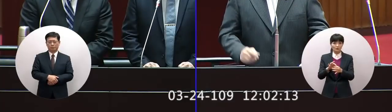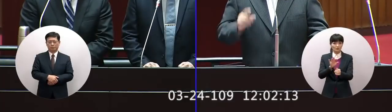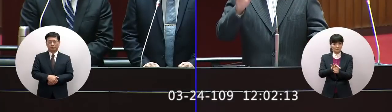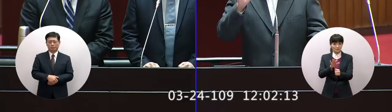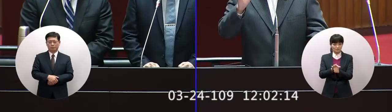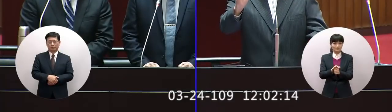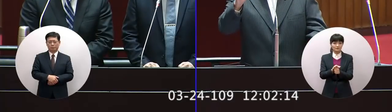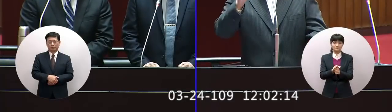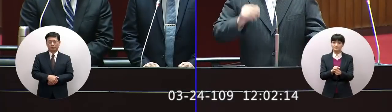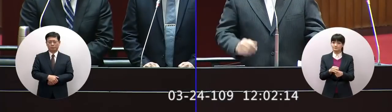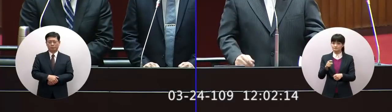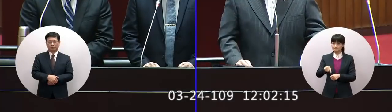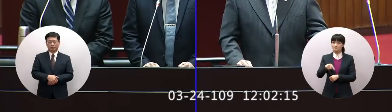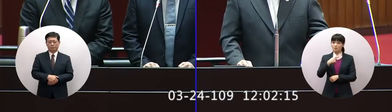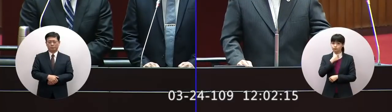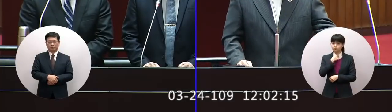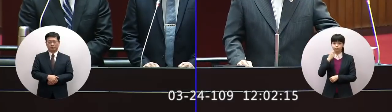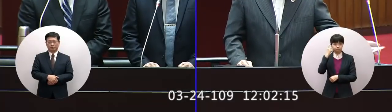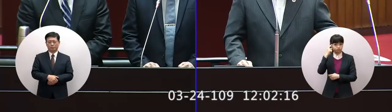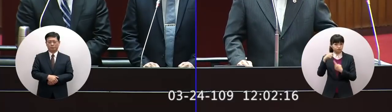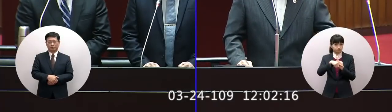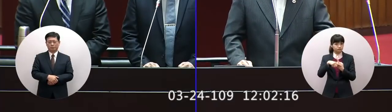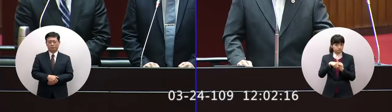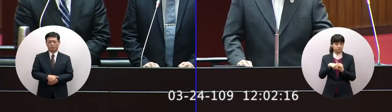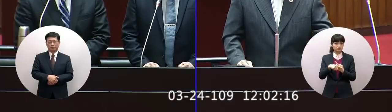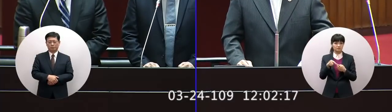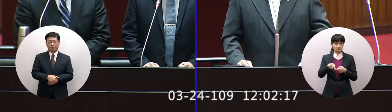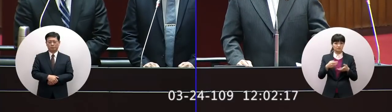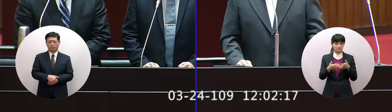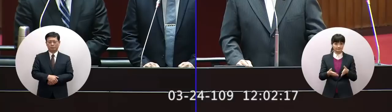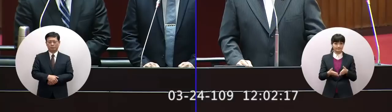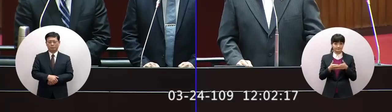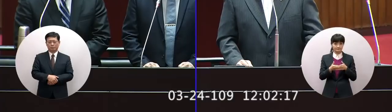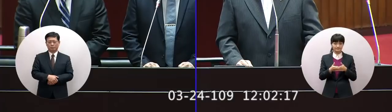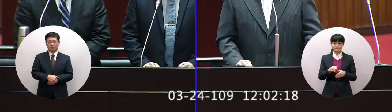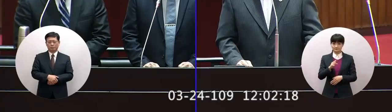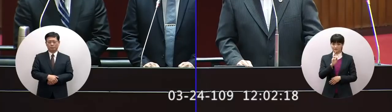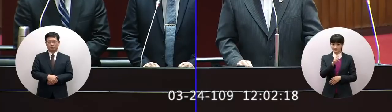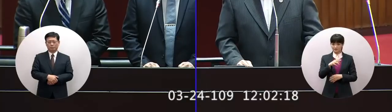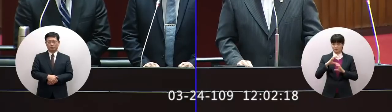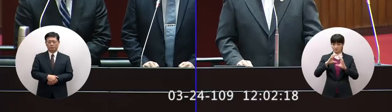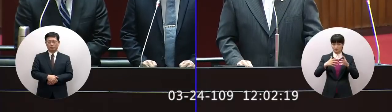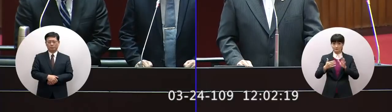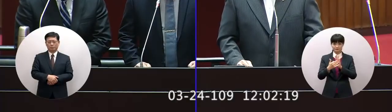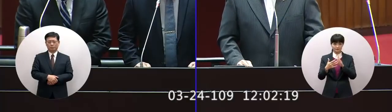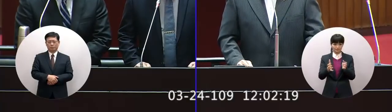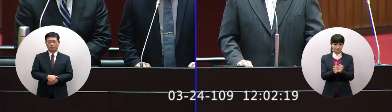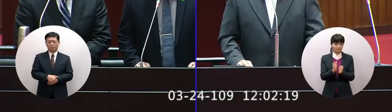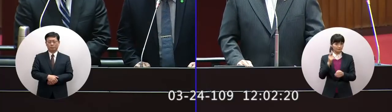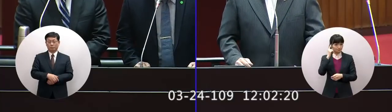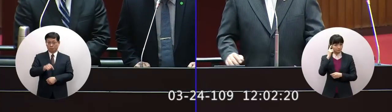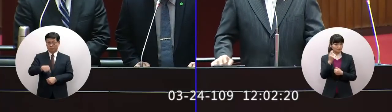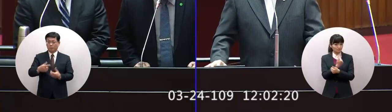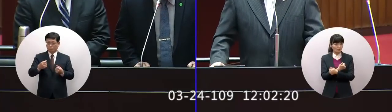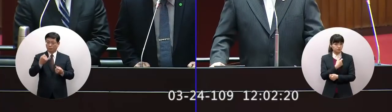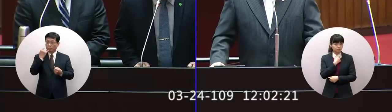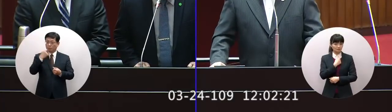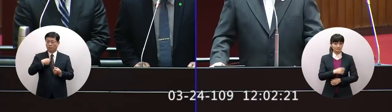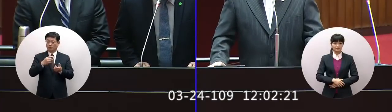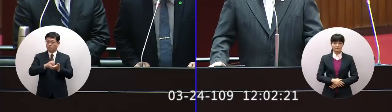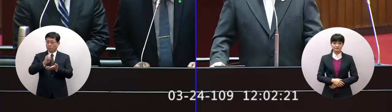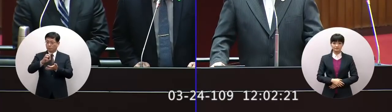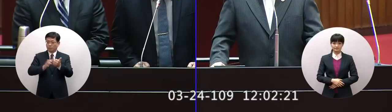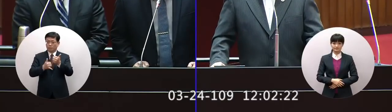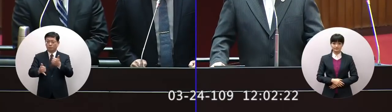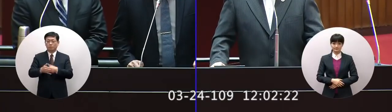训本务，这是一个非常重要的观念，请国防部能够在这方面多做考量。 这方面我可不可以跟委员先做